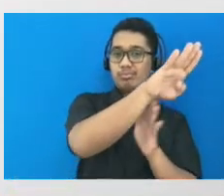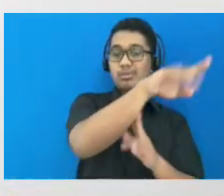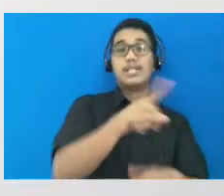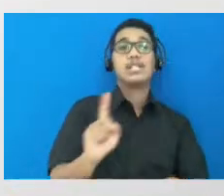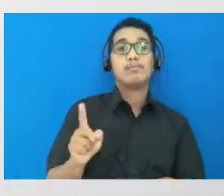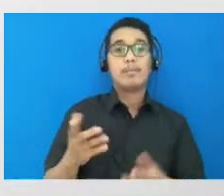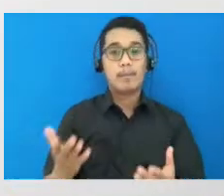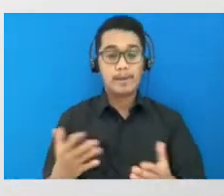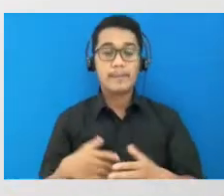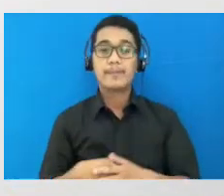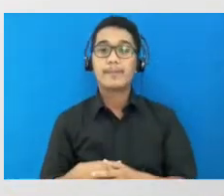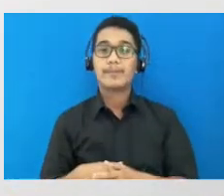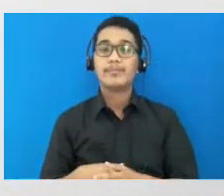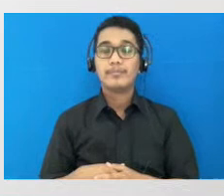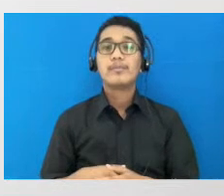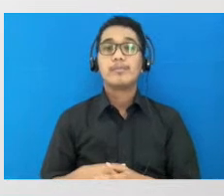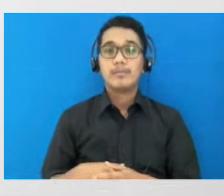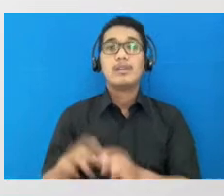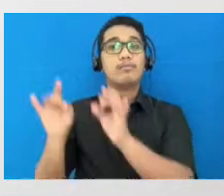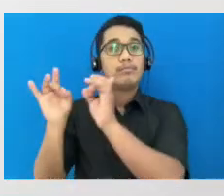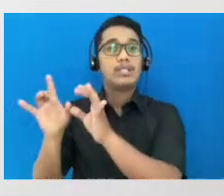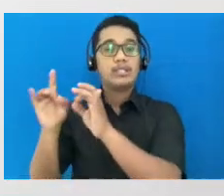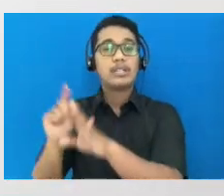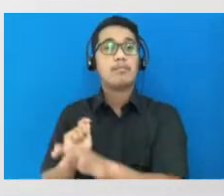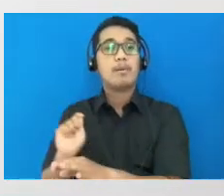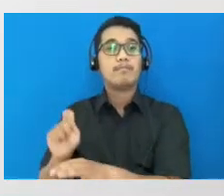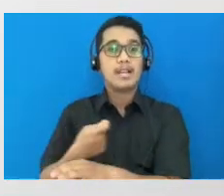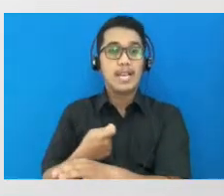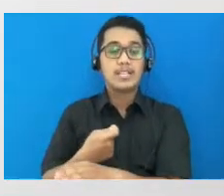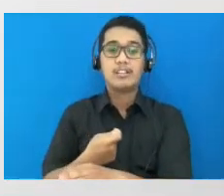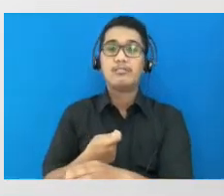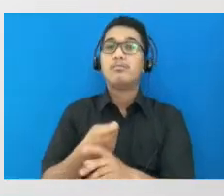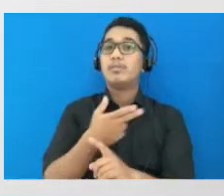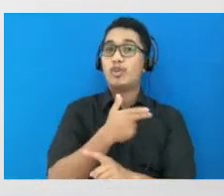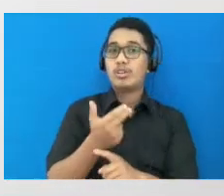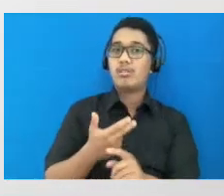Satu, karena pengguna internet di Indonesia itu sangat besar.